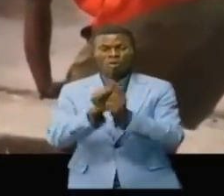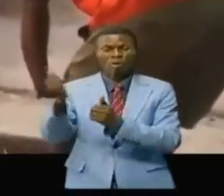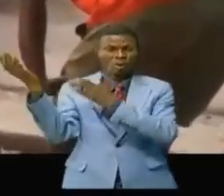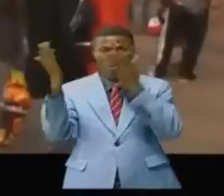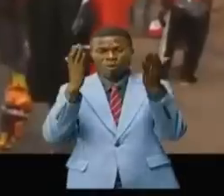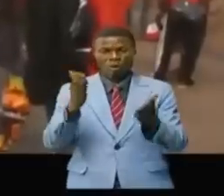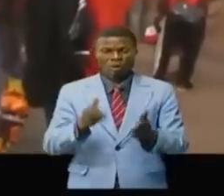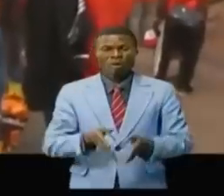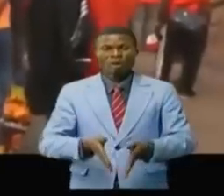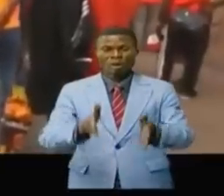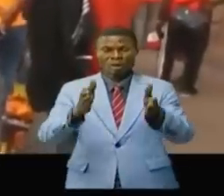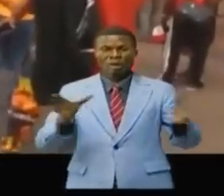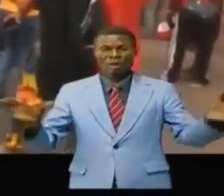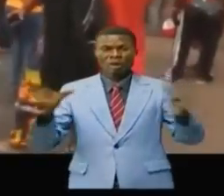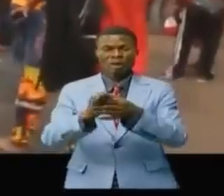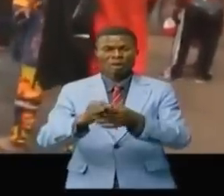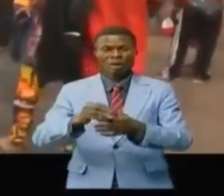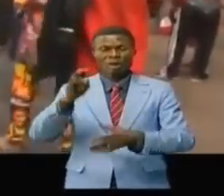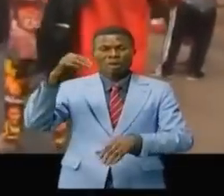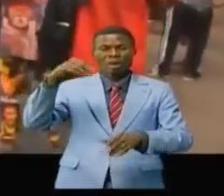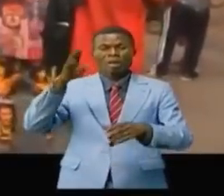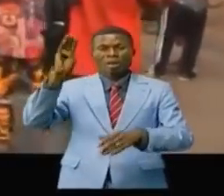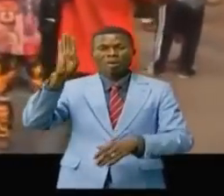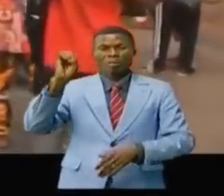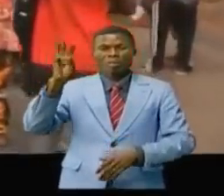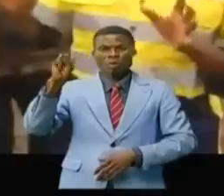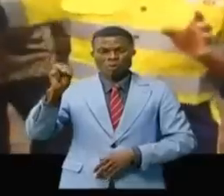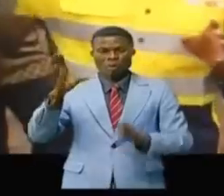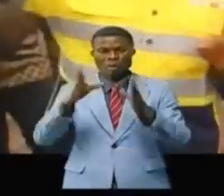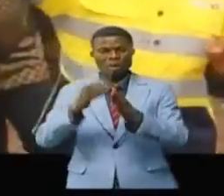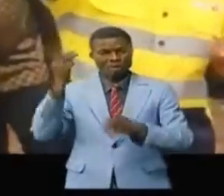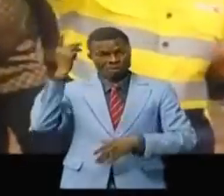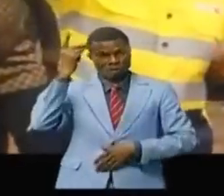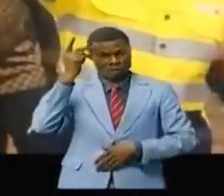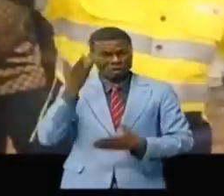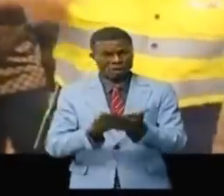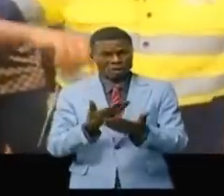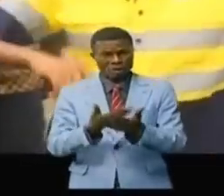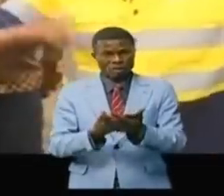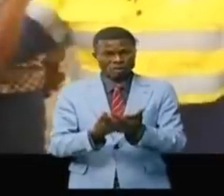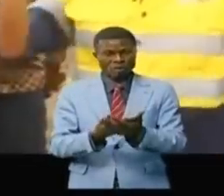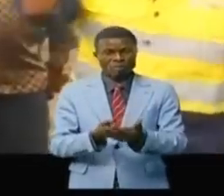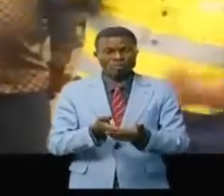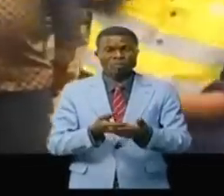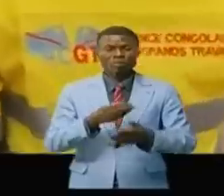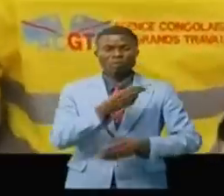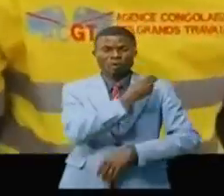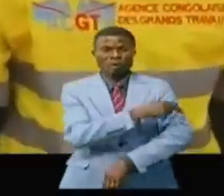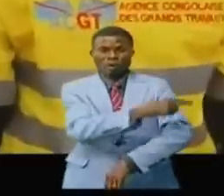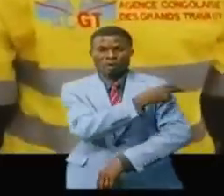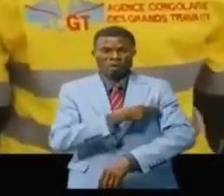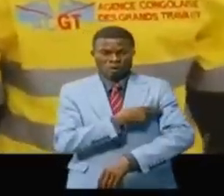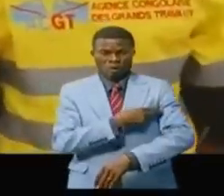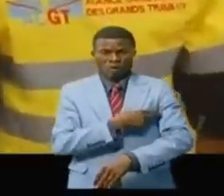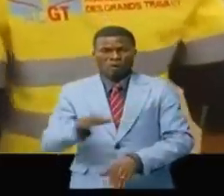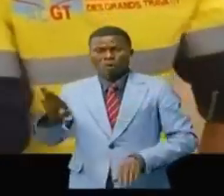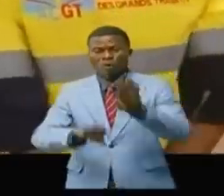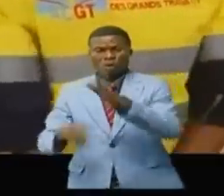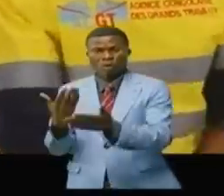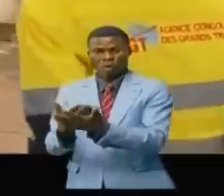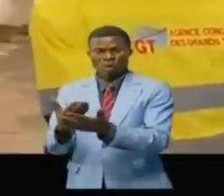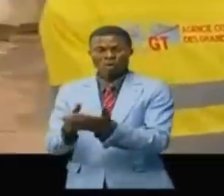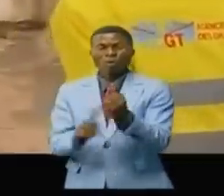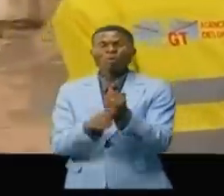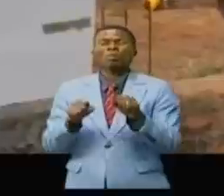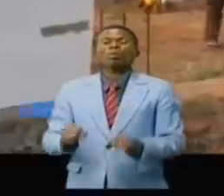sur cet axe qui lie Boma et Matadi à Kinshasa. Dans l'urgence, les secouristes ont organisé les enterrements. Les morts